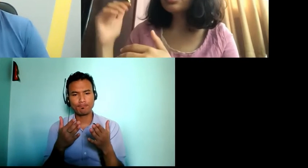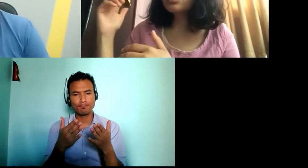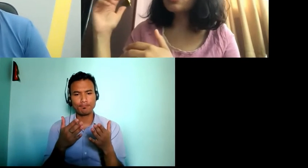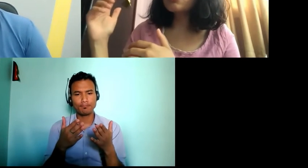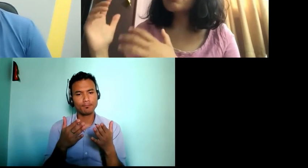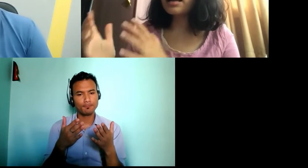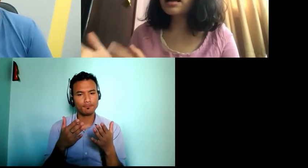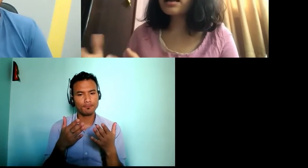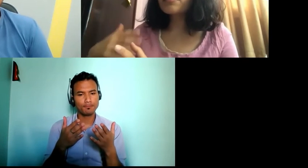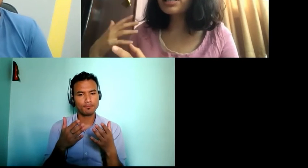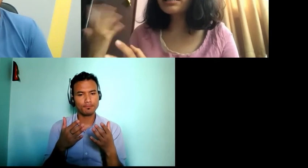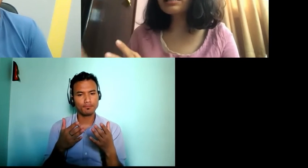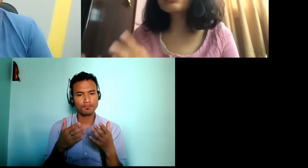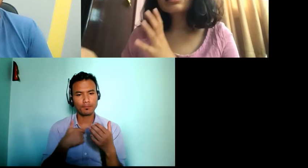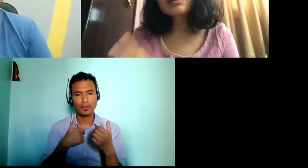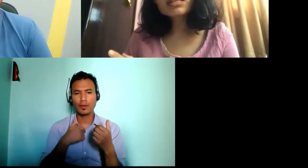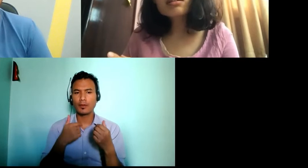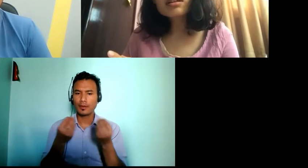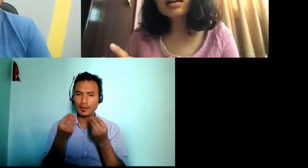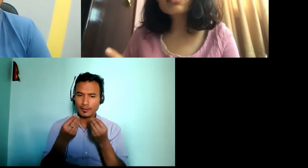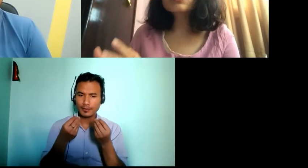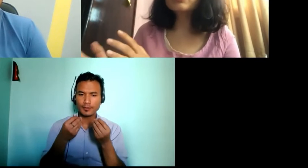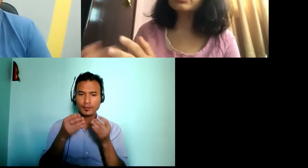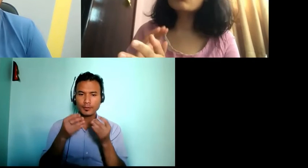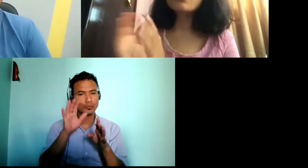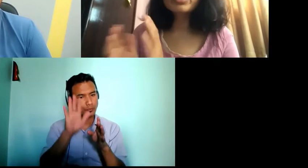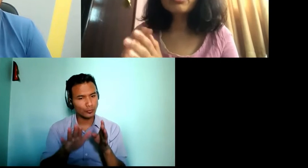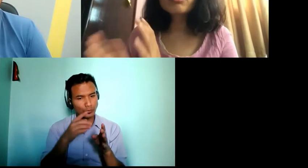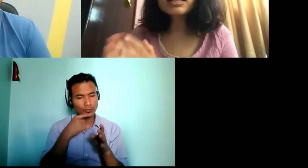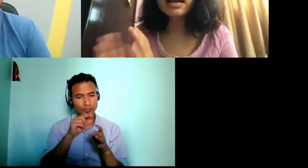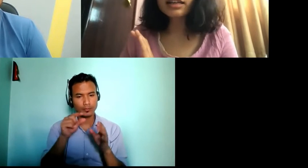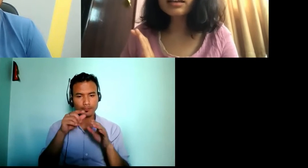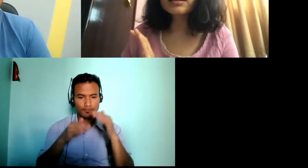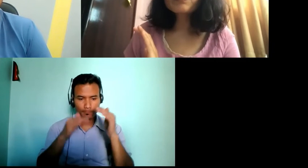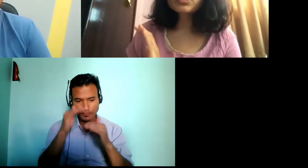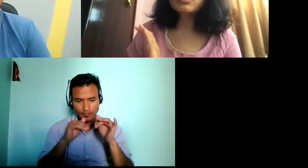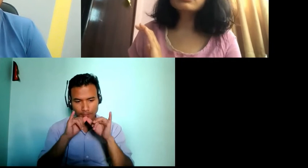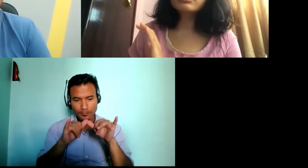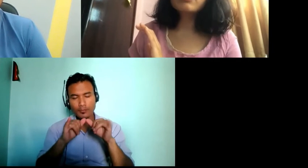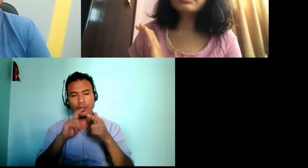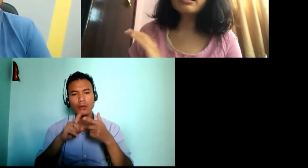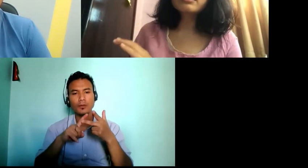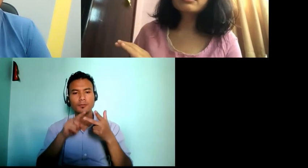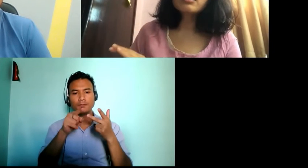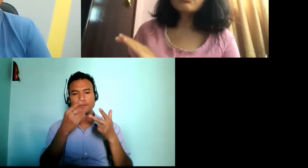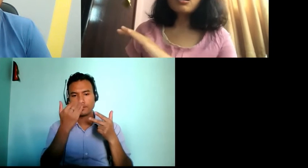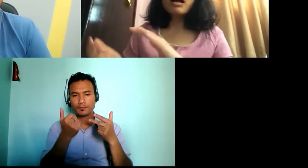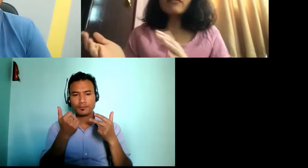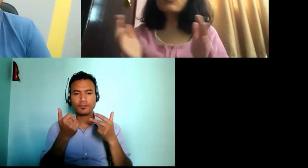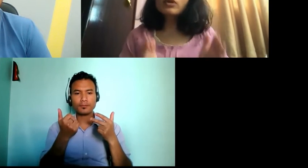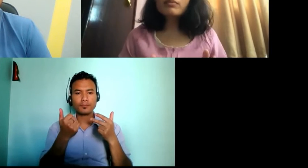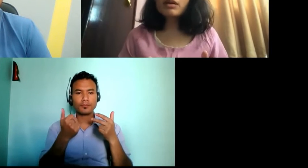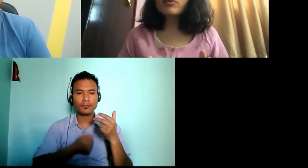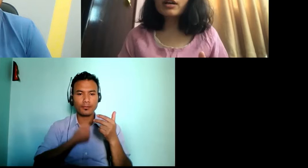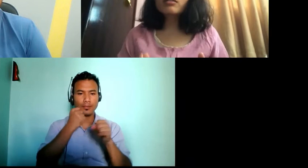अरे मैले केही न केही चाहिँ मिस गरिरहेको छु भनेर कम्पेयर गरिराख्ने होइन. अनि त्यसले गर्दाखेरि चाहिँ अब